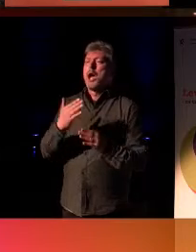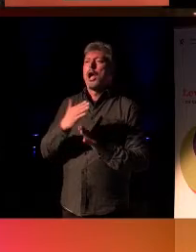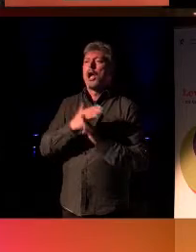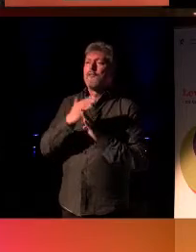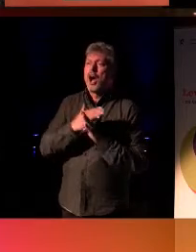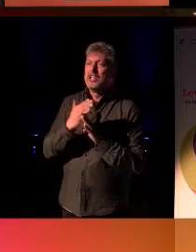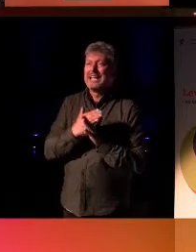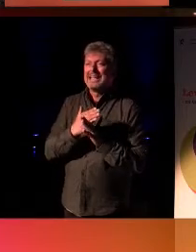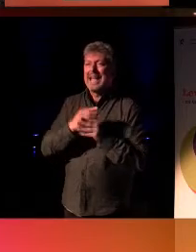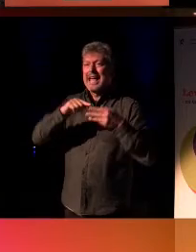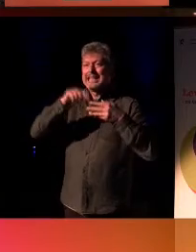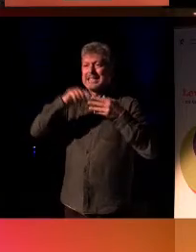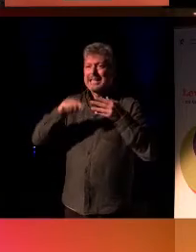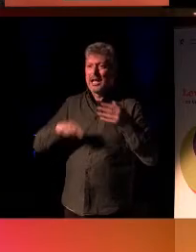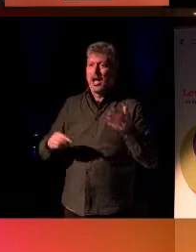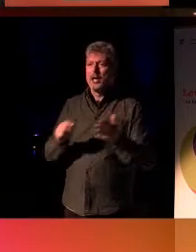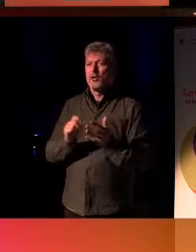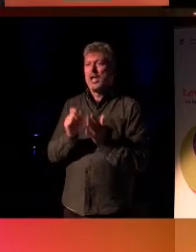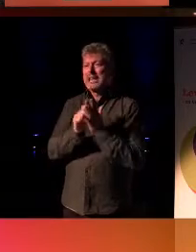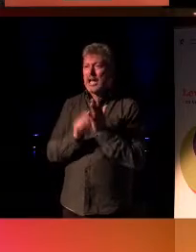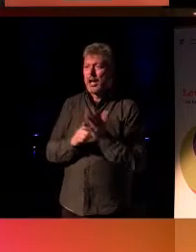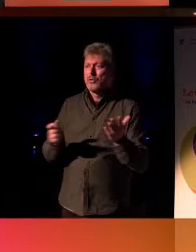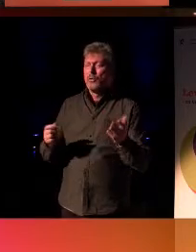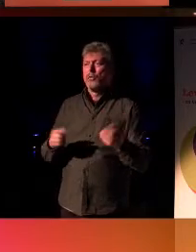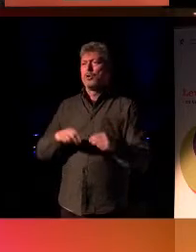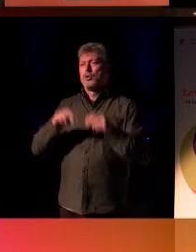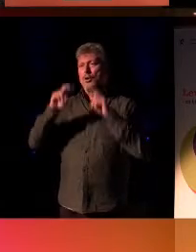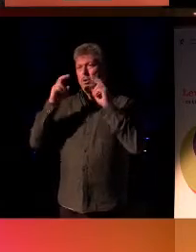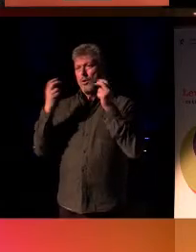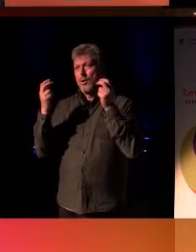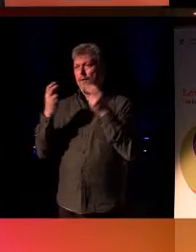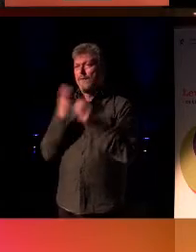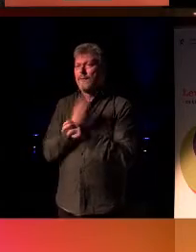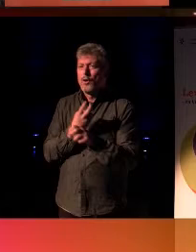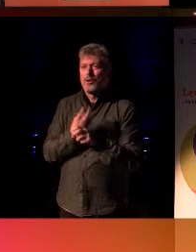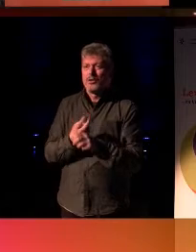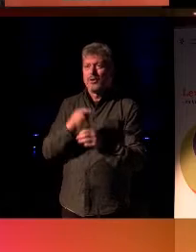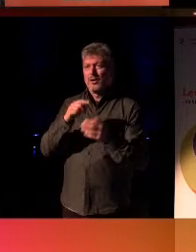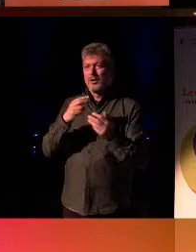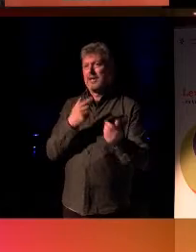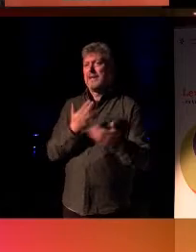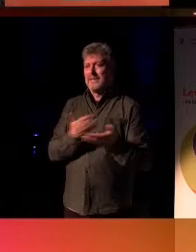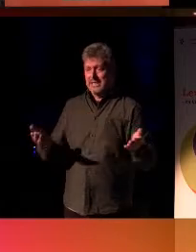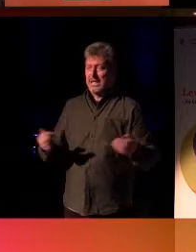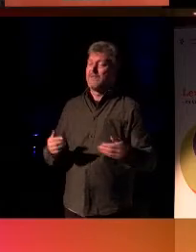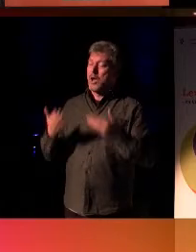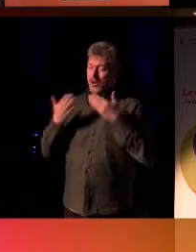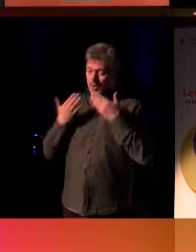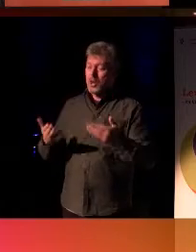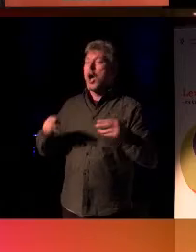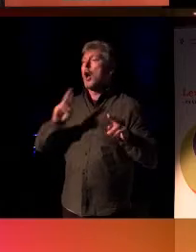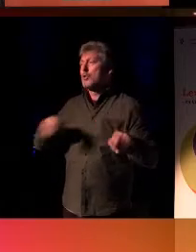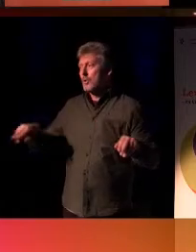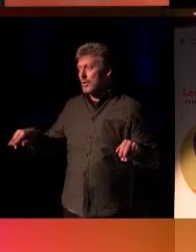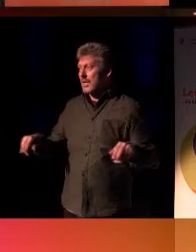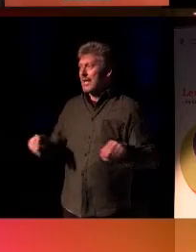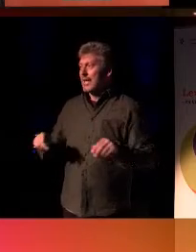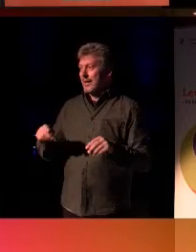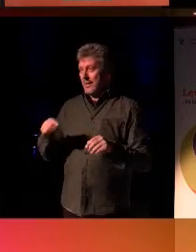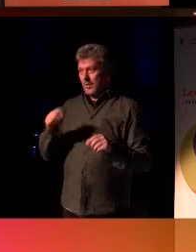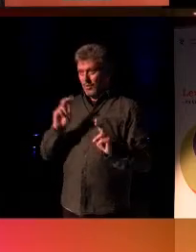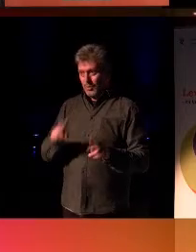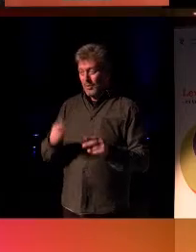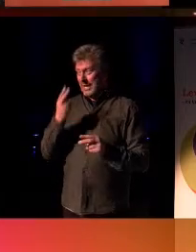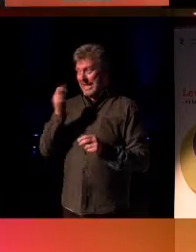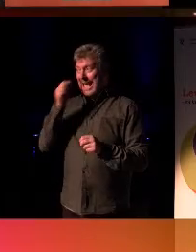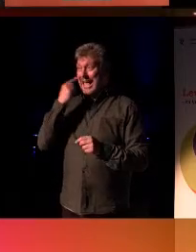kvalitetsindikatorer og forskningsundersøkelser, viser at vi er godt stilt i Norge. Gårsdagen viser også at vi er på god vei på